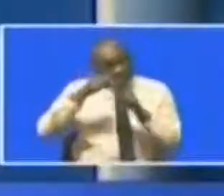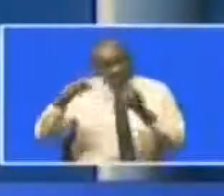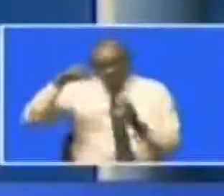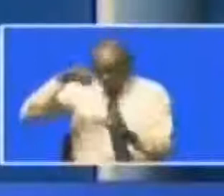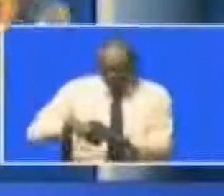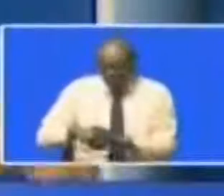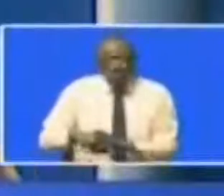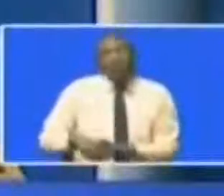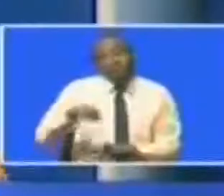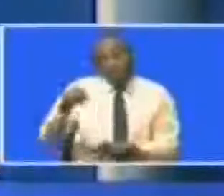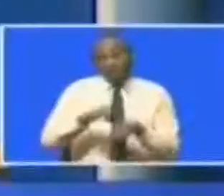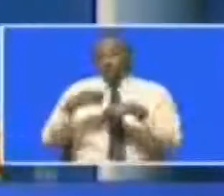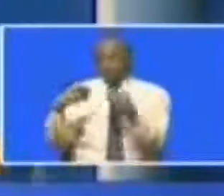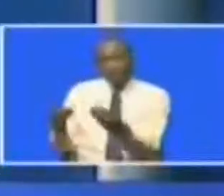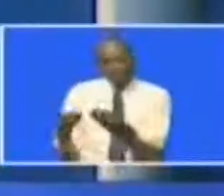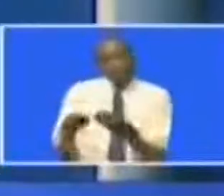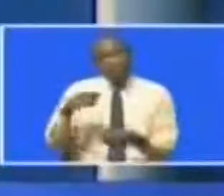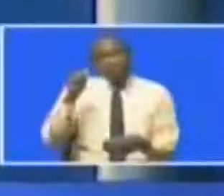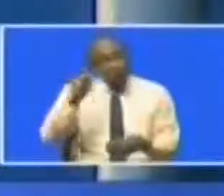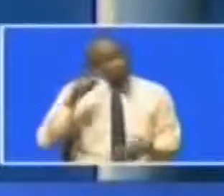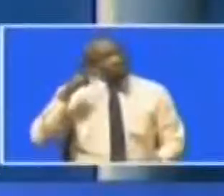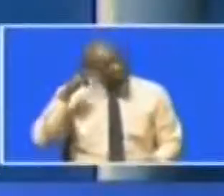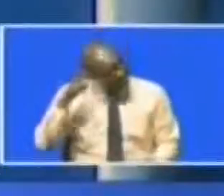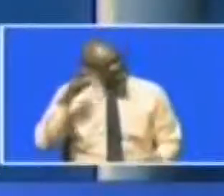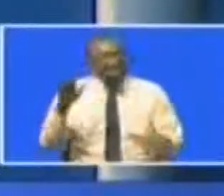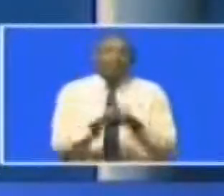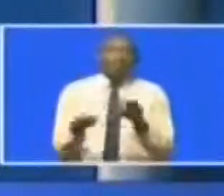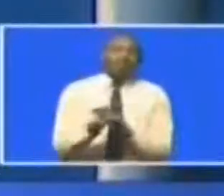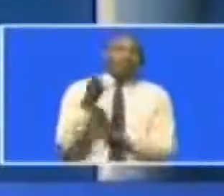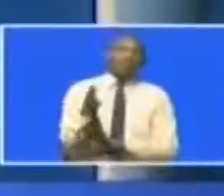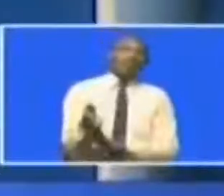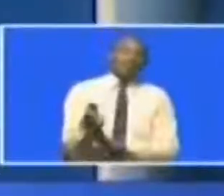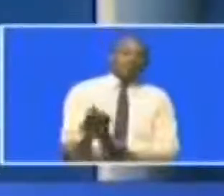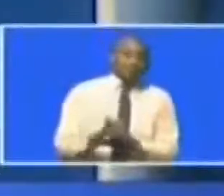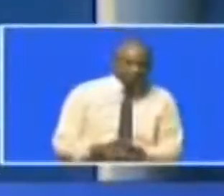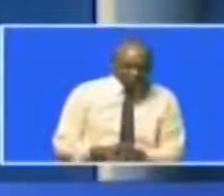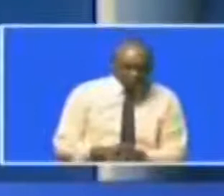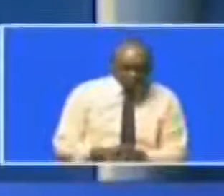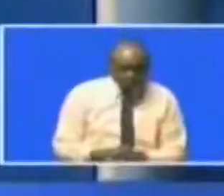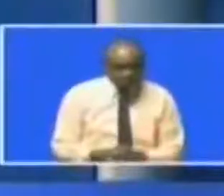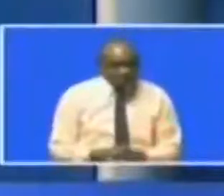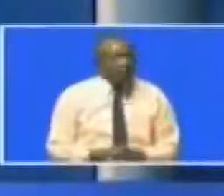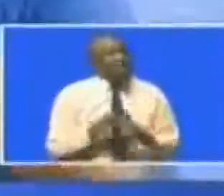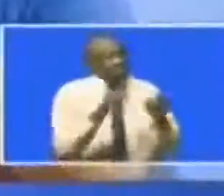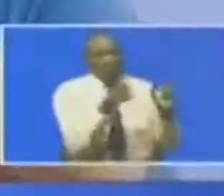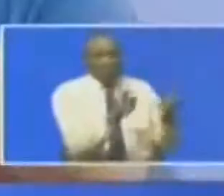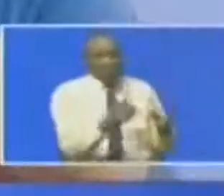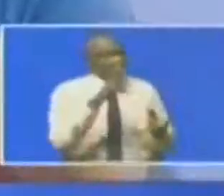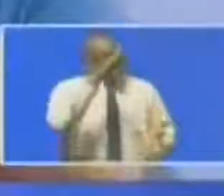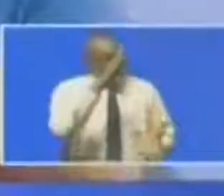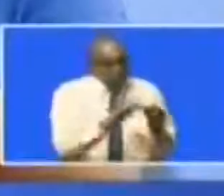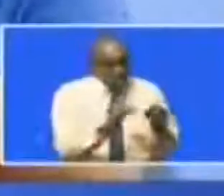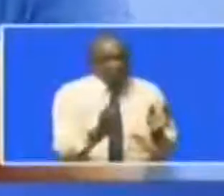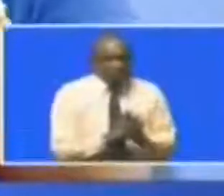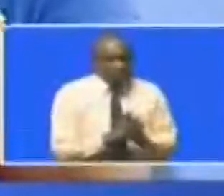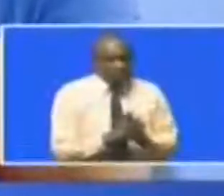radio. Kwa hivyo tunapowapatia radio, wanaweza kusikiza huu ujumbe hata wakati tu. Na iki radio yenyewe ikiisha